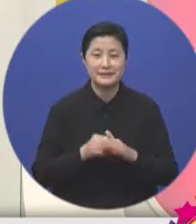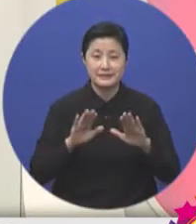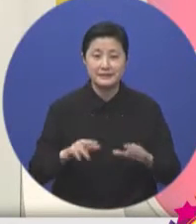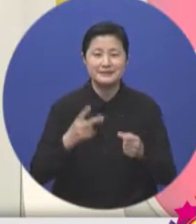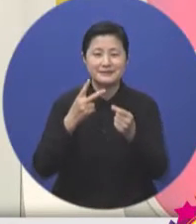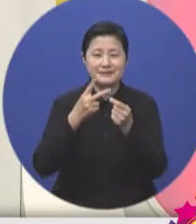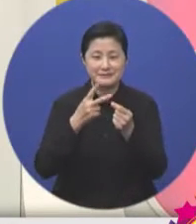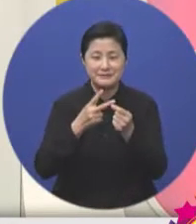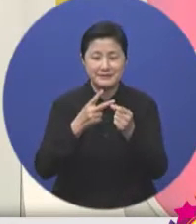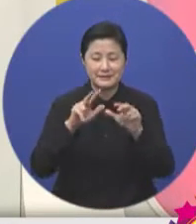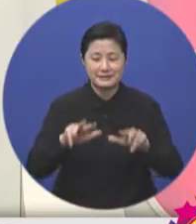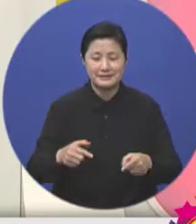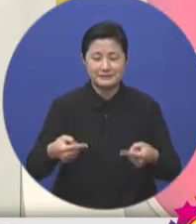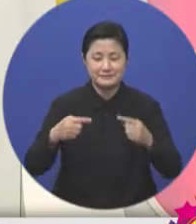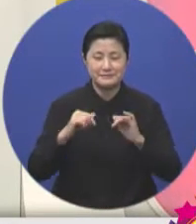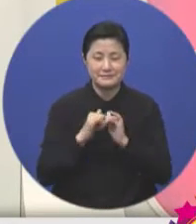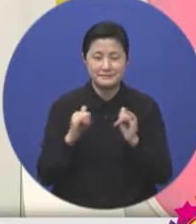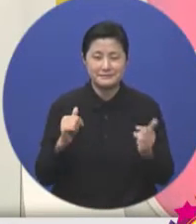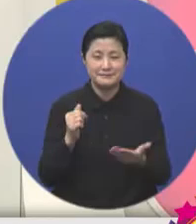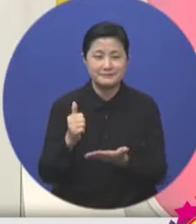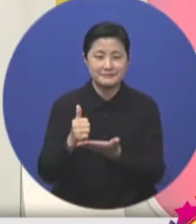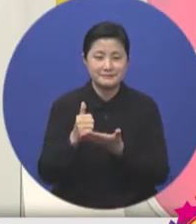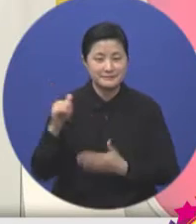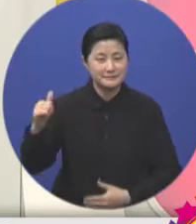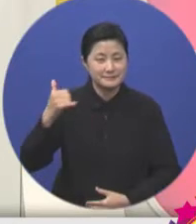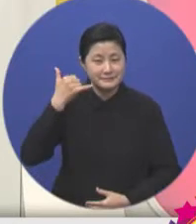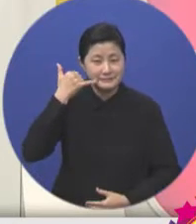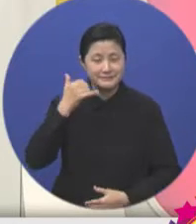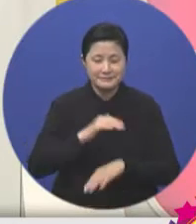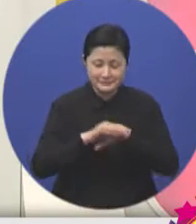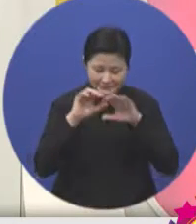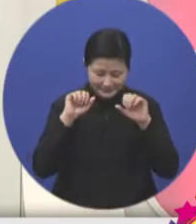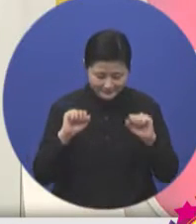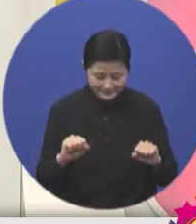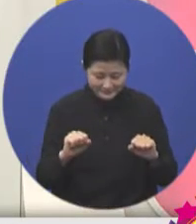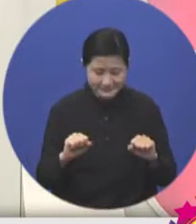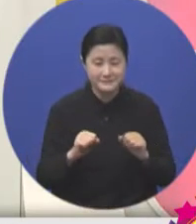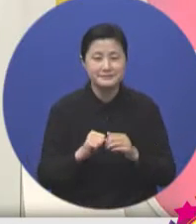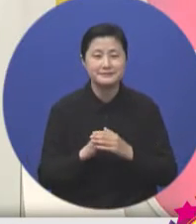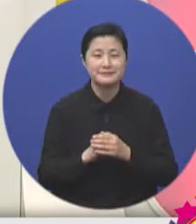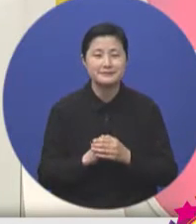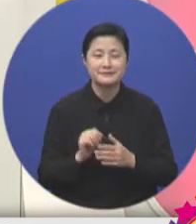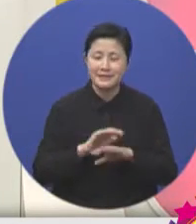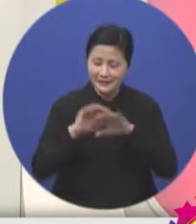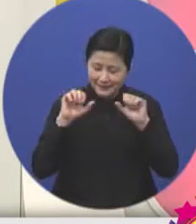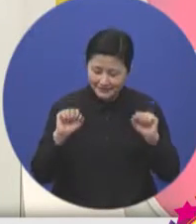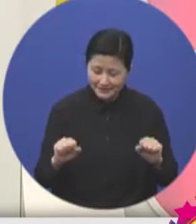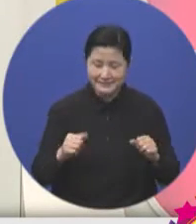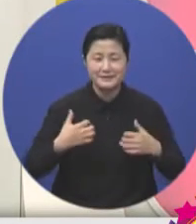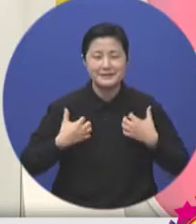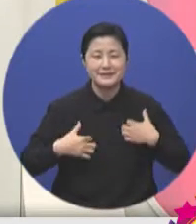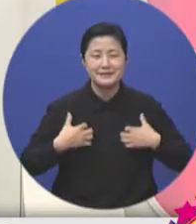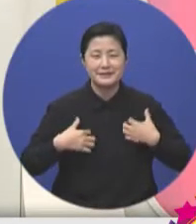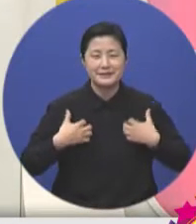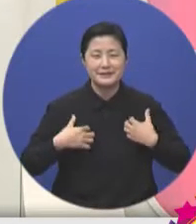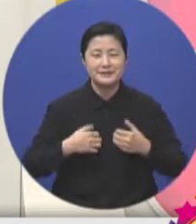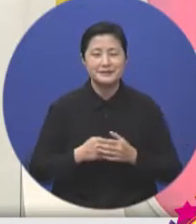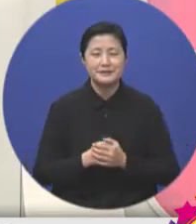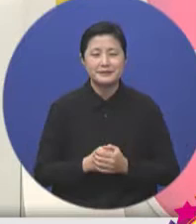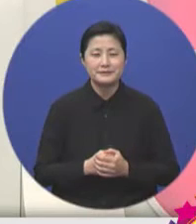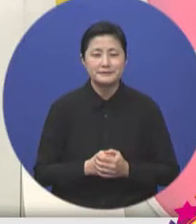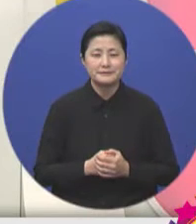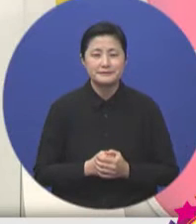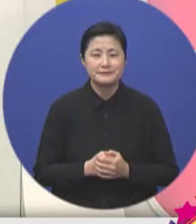그러면요. 두 번째 즉석 참가자 전화 받아보도록 하겠습니다. 안녕하세요. 안녕하세요. 안녕하세요. 반갑습니다. 네, 아유,